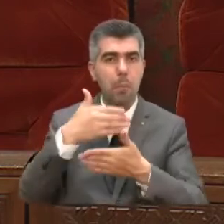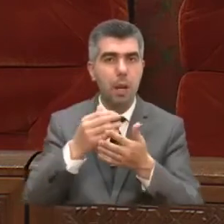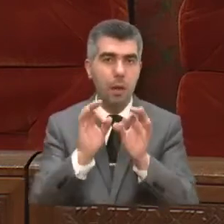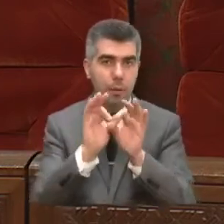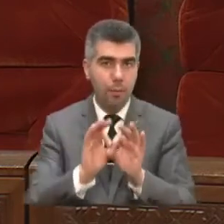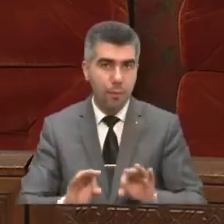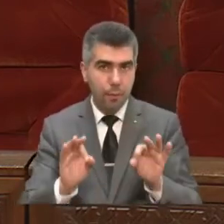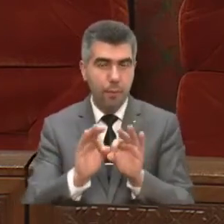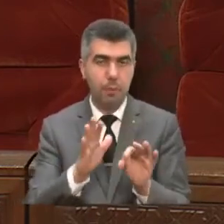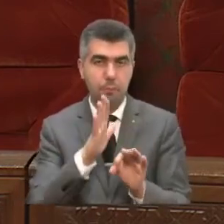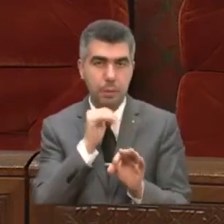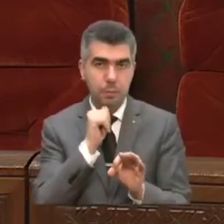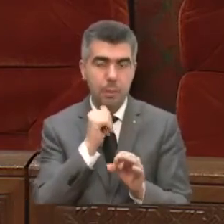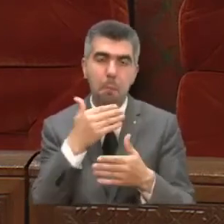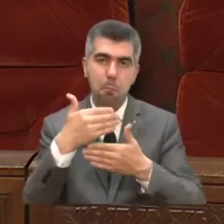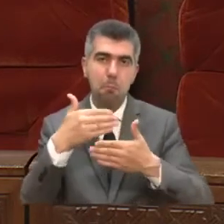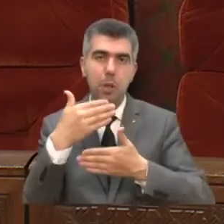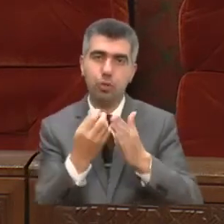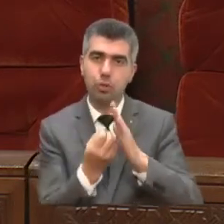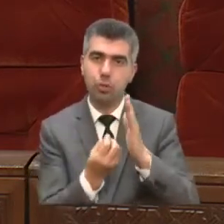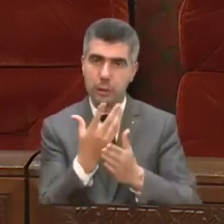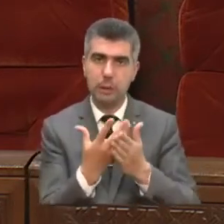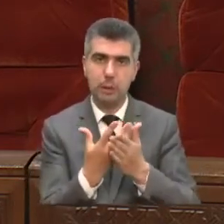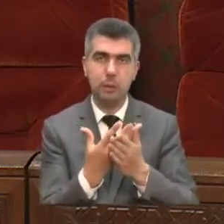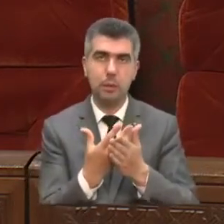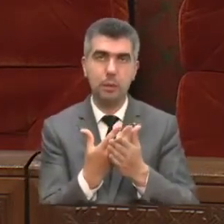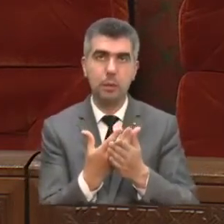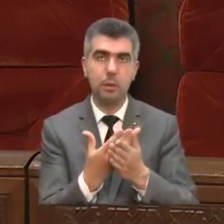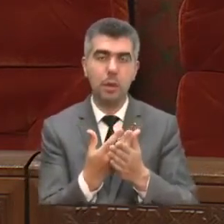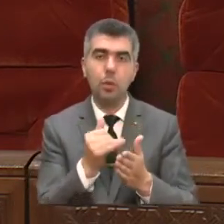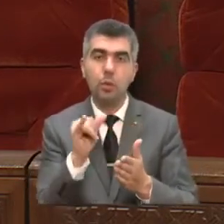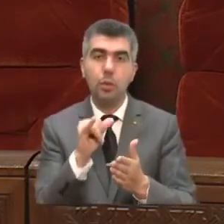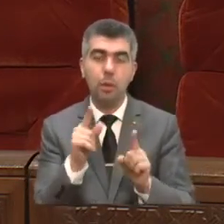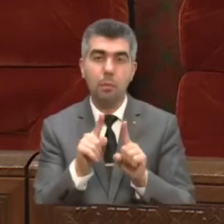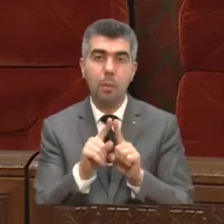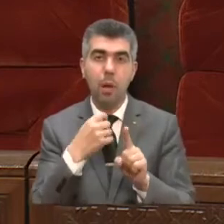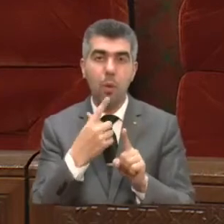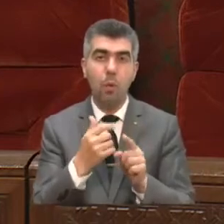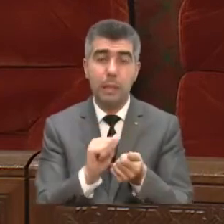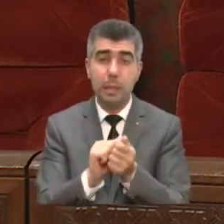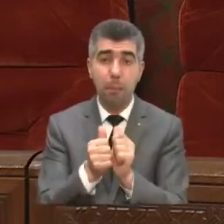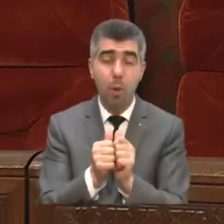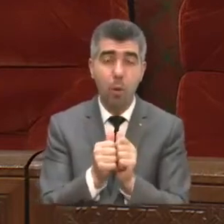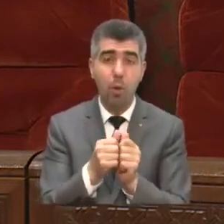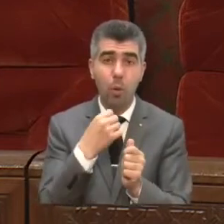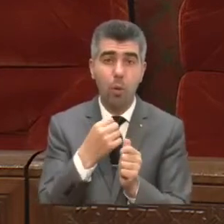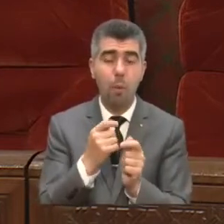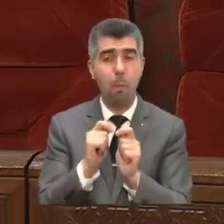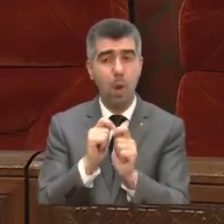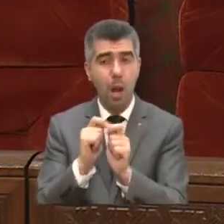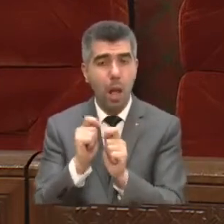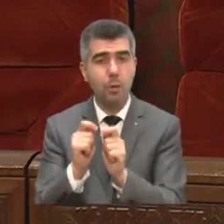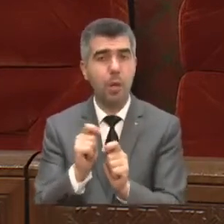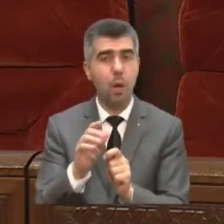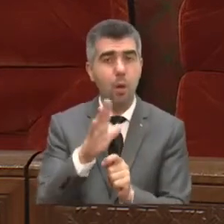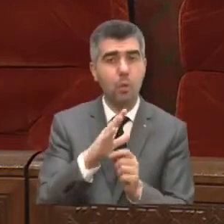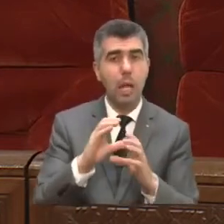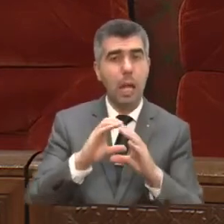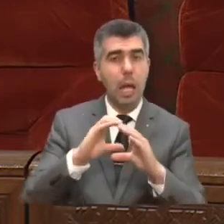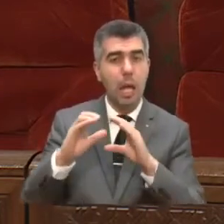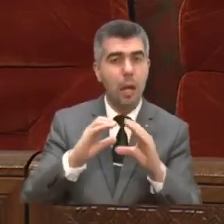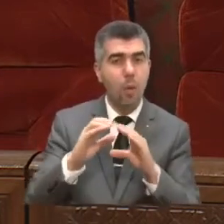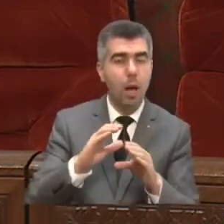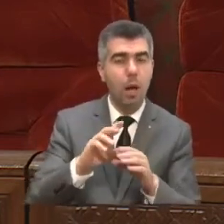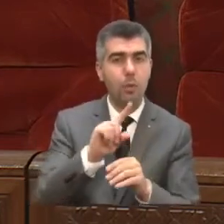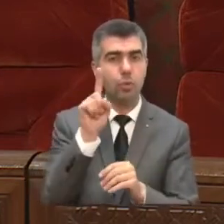الرياضيه، وخاصة أن القطاع خصو يعرف أشنو بغا هو براسو قبل ما يدخل في مناقشات وحوار مع